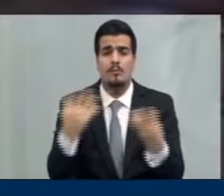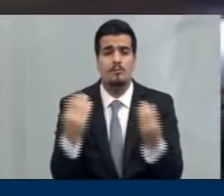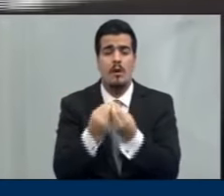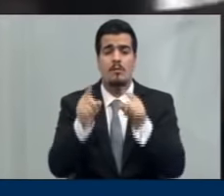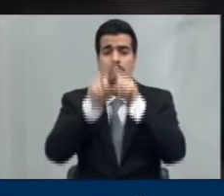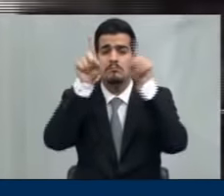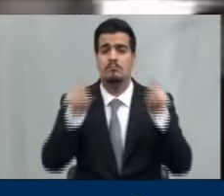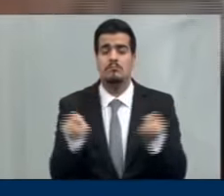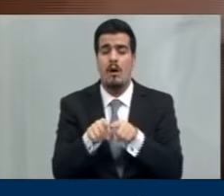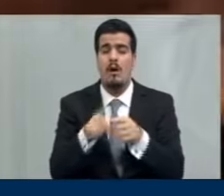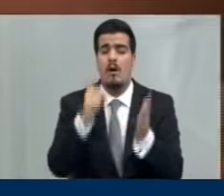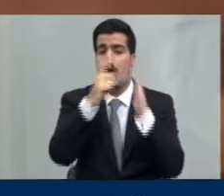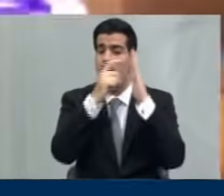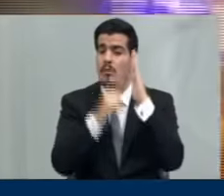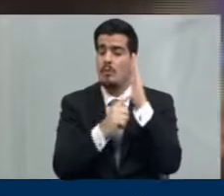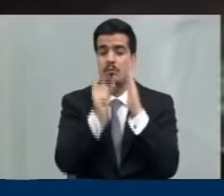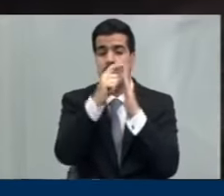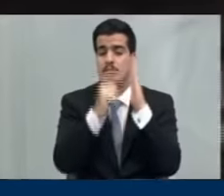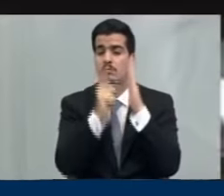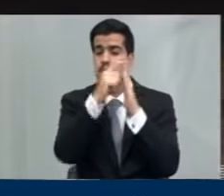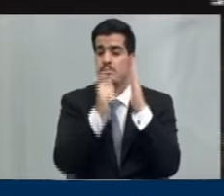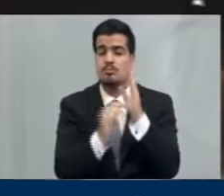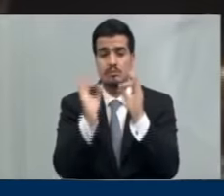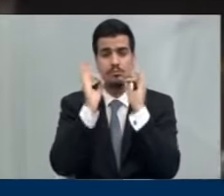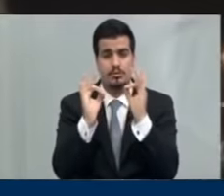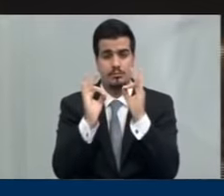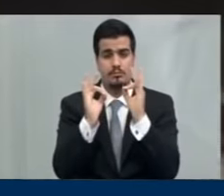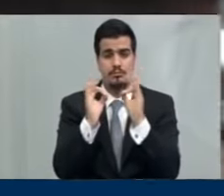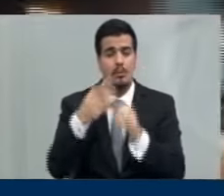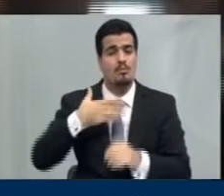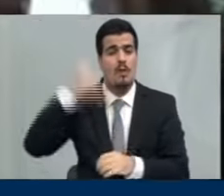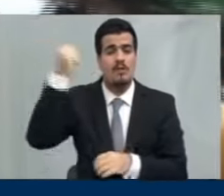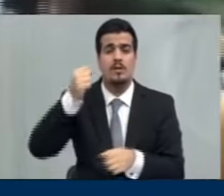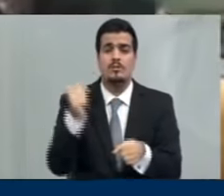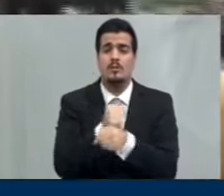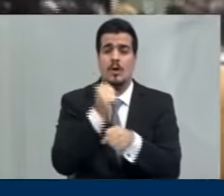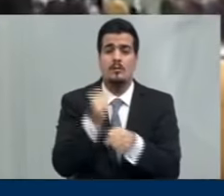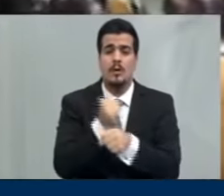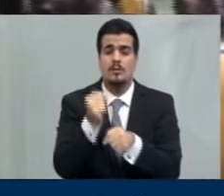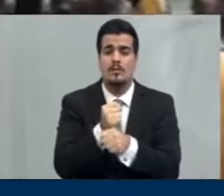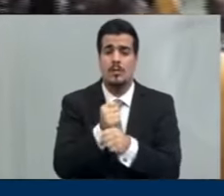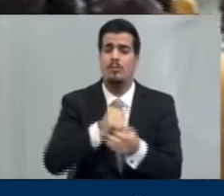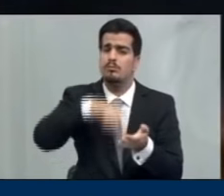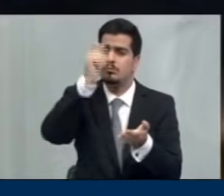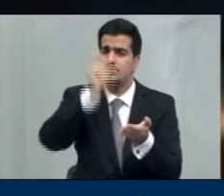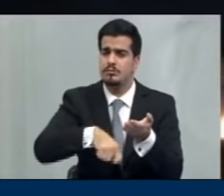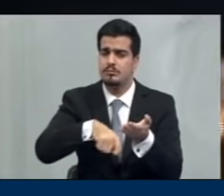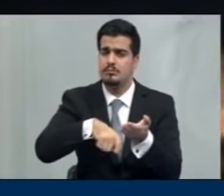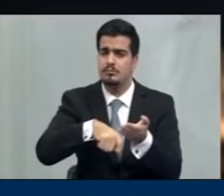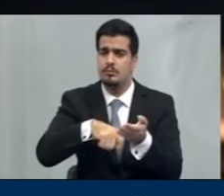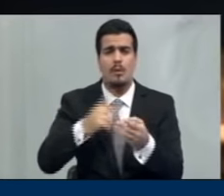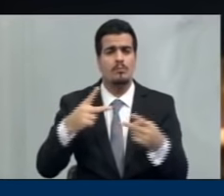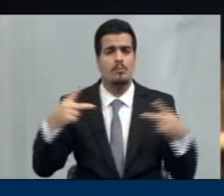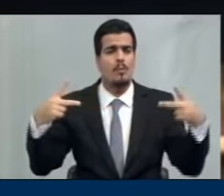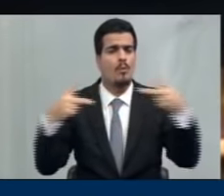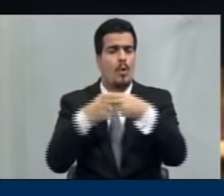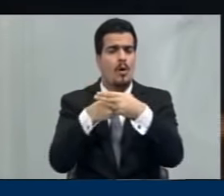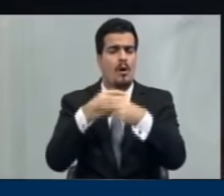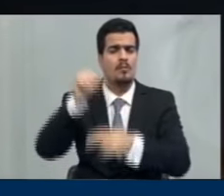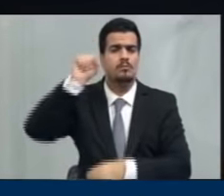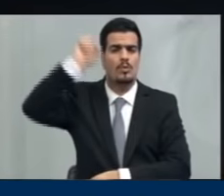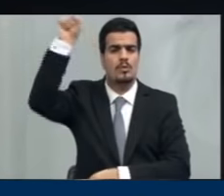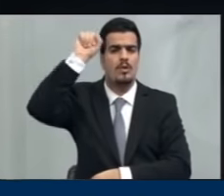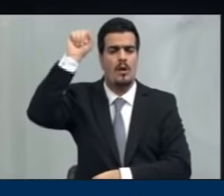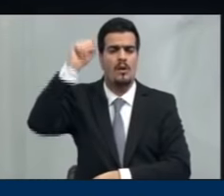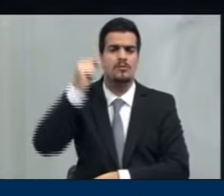القانون. وكانت اللجنة الأمنية العليا في محافظة السليمانية قررت أيضا عدم السماح بتنظيم